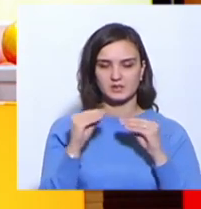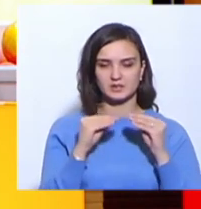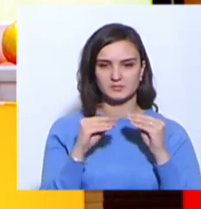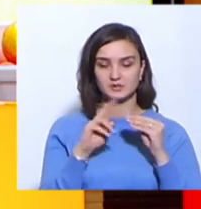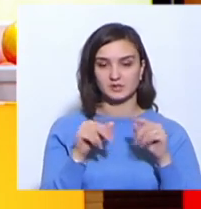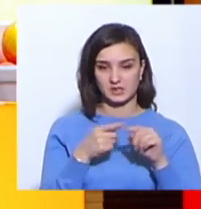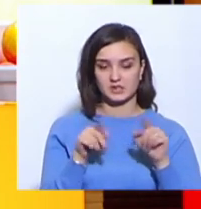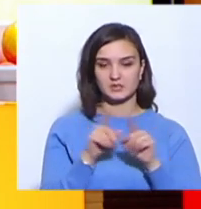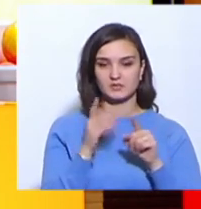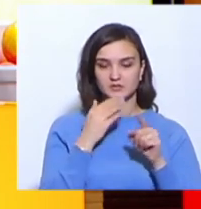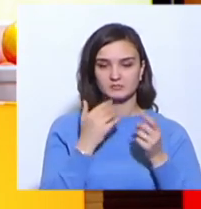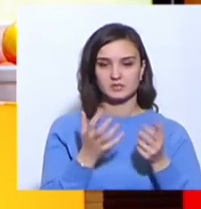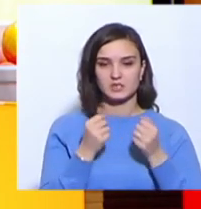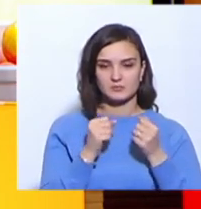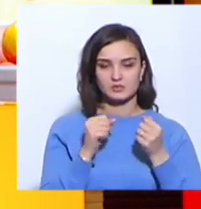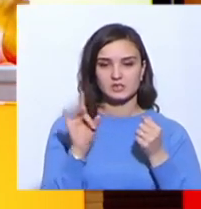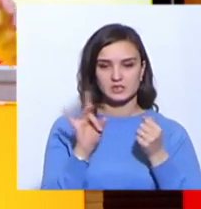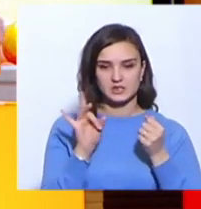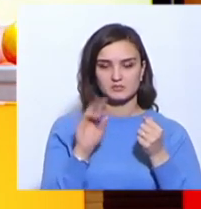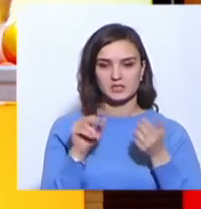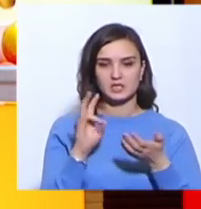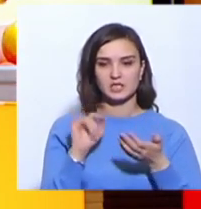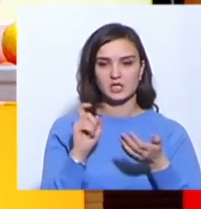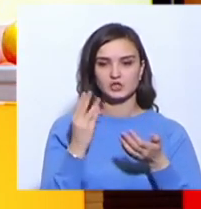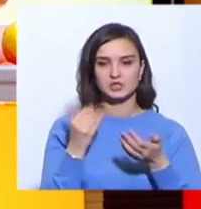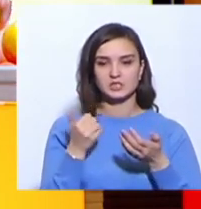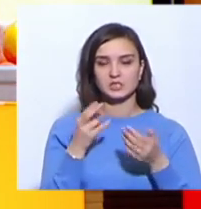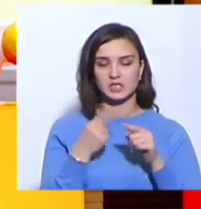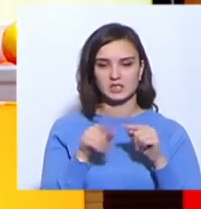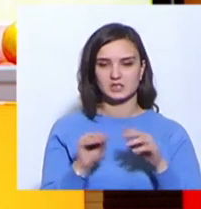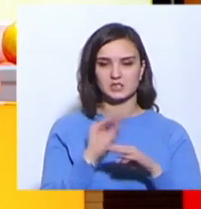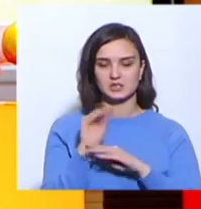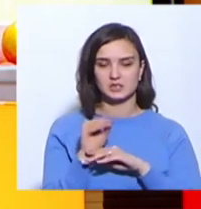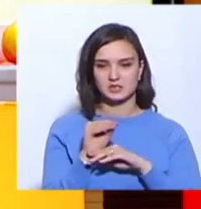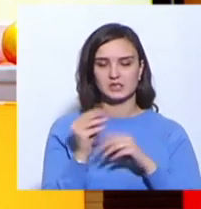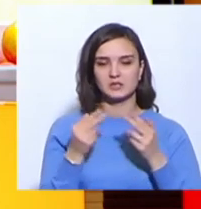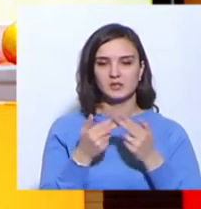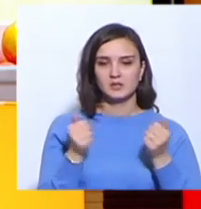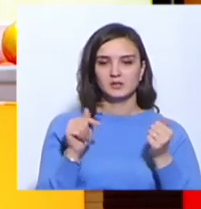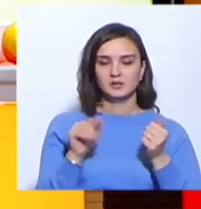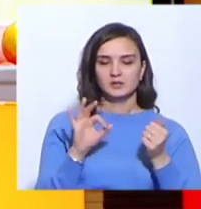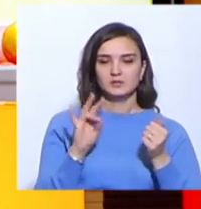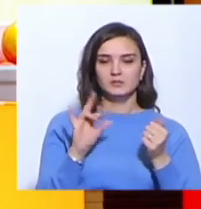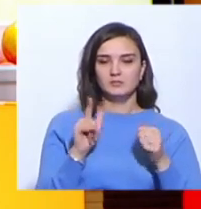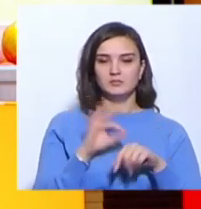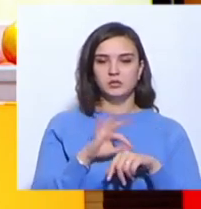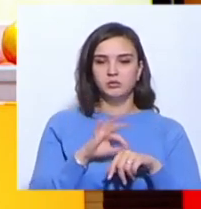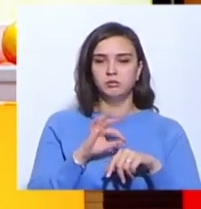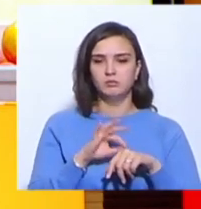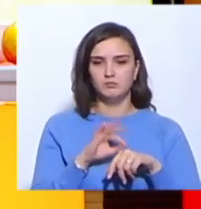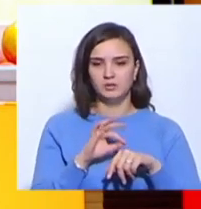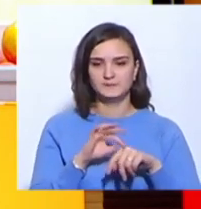და ასევე ადვილად შეთვისებადი ცხიმი და ნახშირწყლები, ეს ზრდის, რა თქმა უნდა, ონკოლოგიური დაავადებების